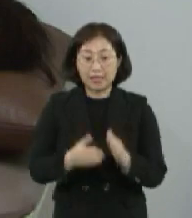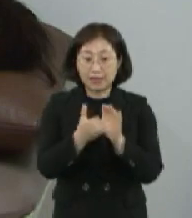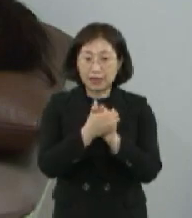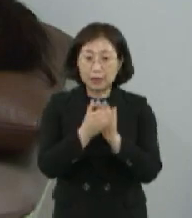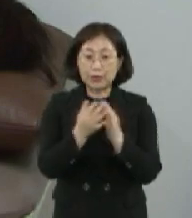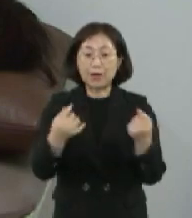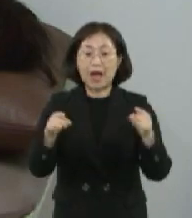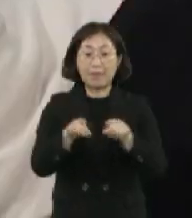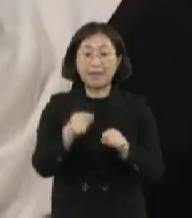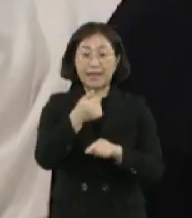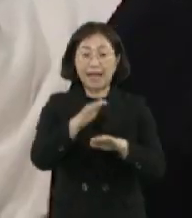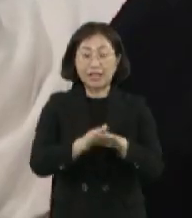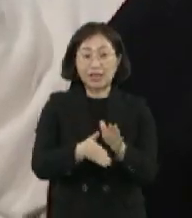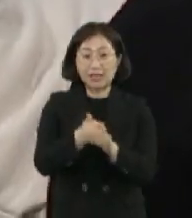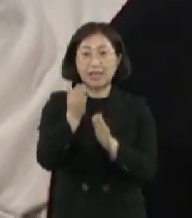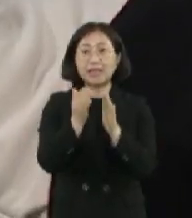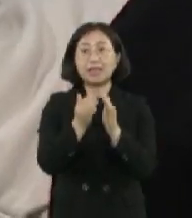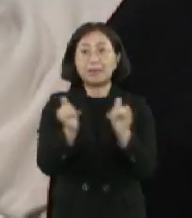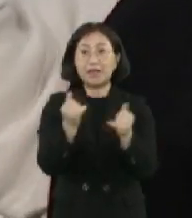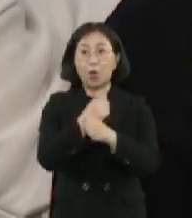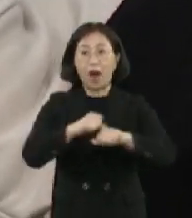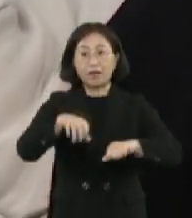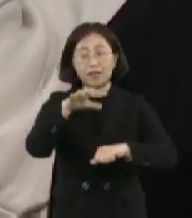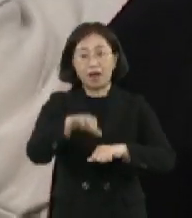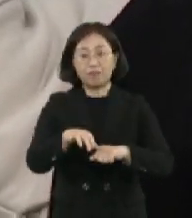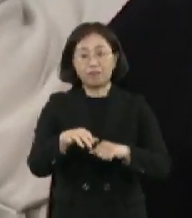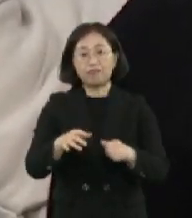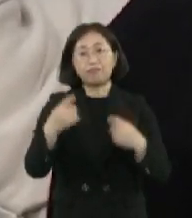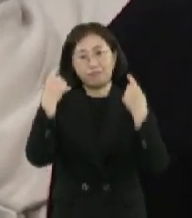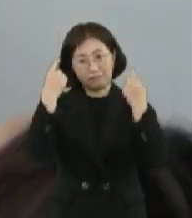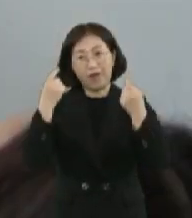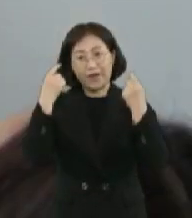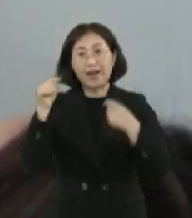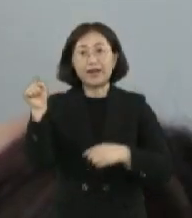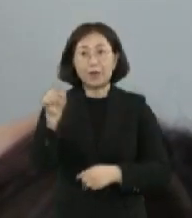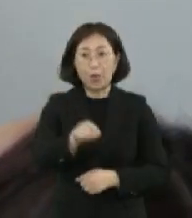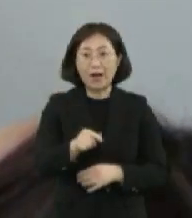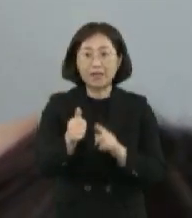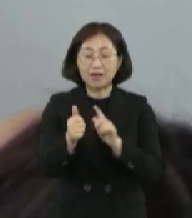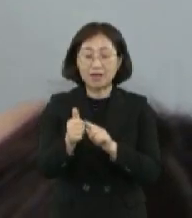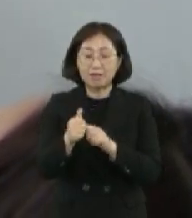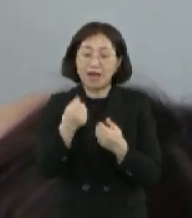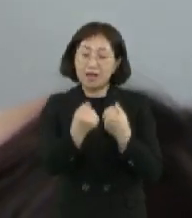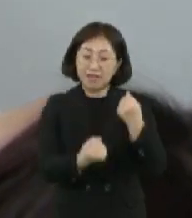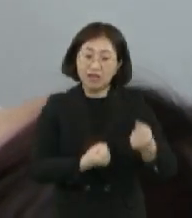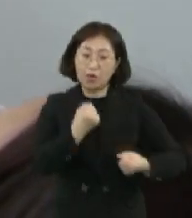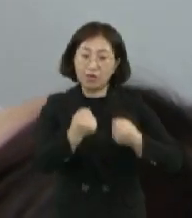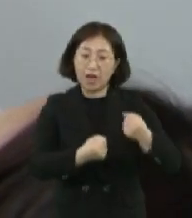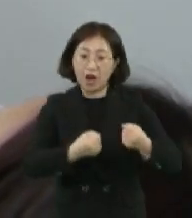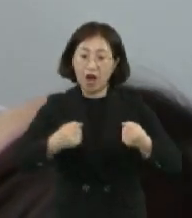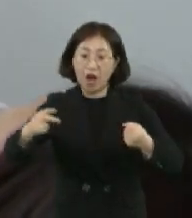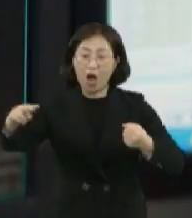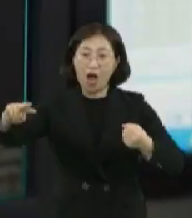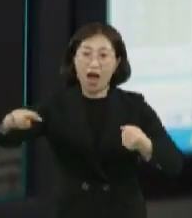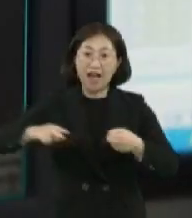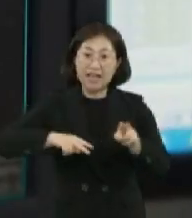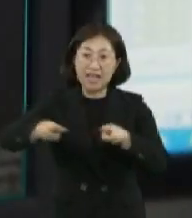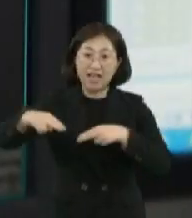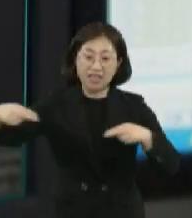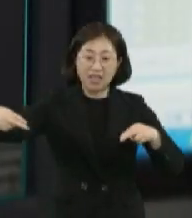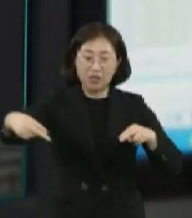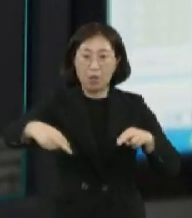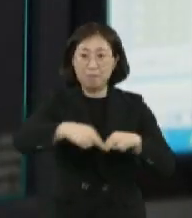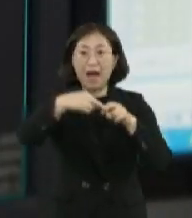친구들과 함께 대전 시민광장으로 봄 나들이에 나선 A씨. 자전거를 타다가 마주오던 인라인